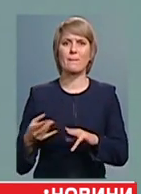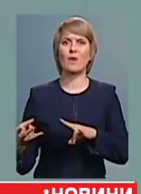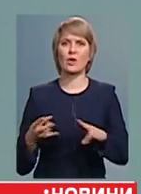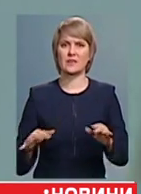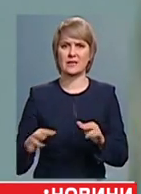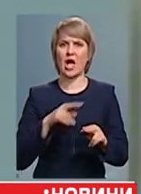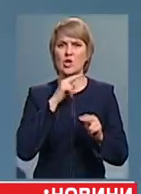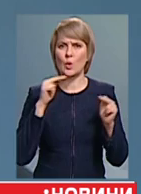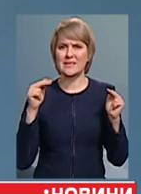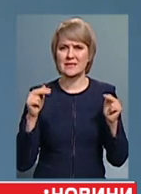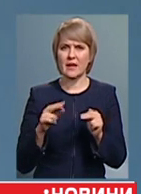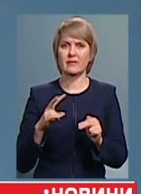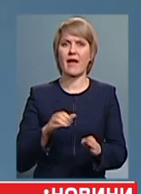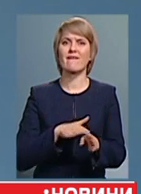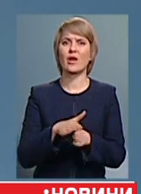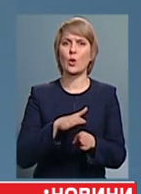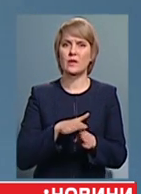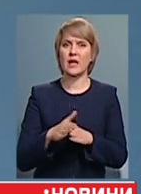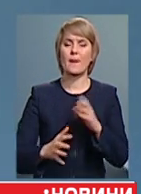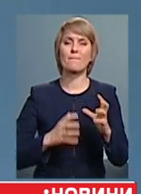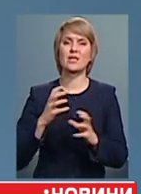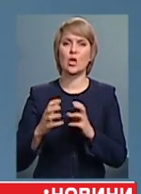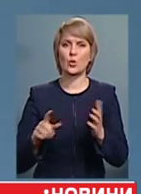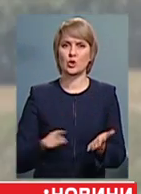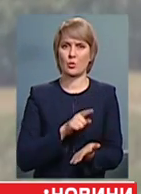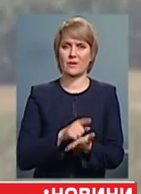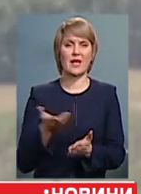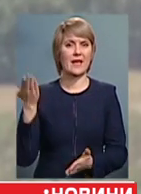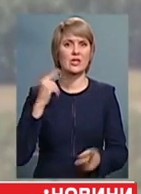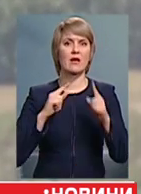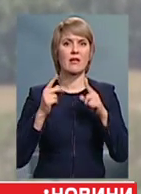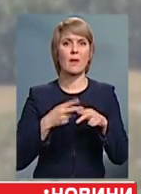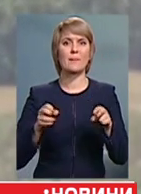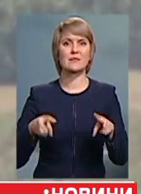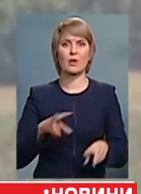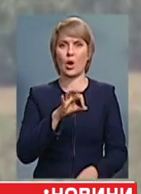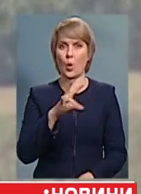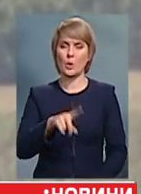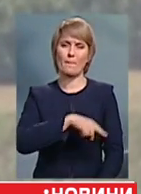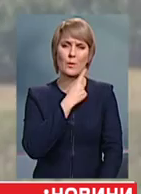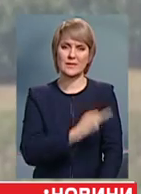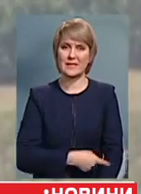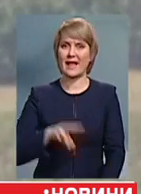і зосередитися на виконанні міжнародних зобов'язань. Раніше Рада безпеки ООН посилила санкції проти